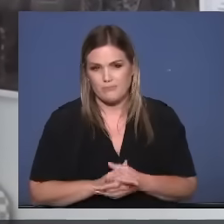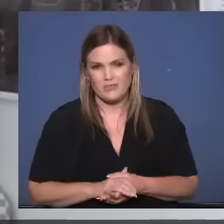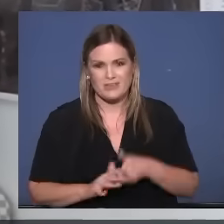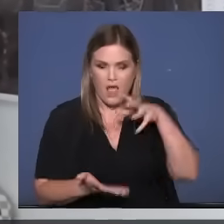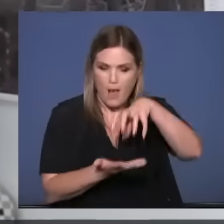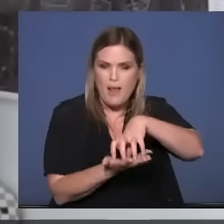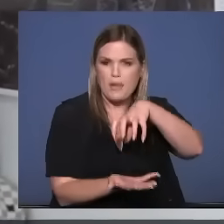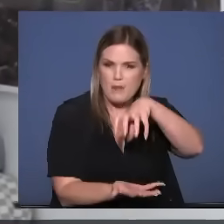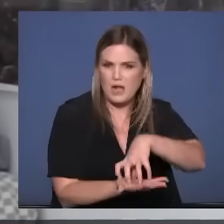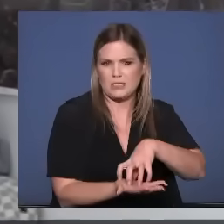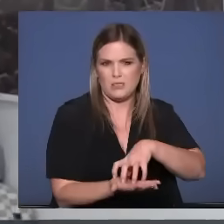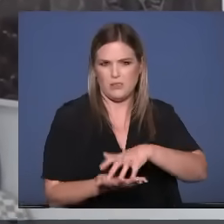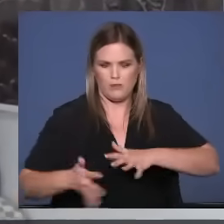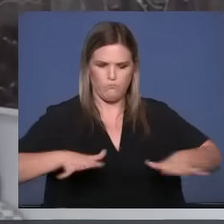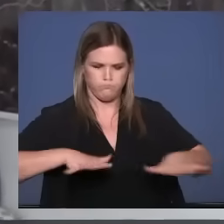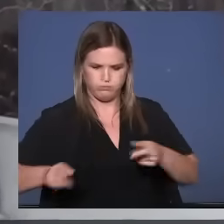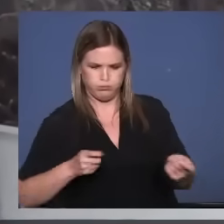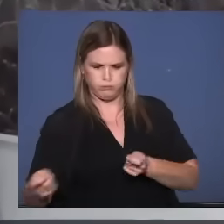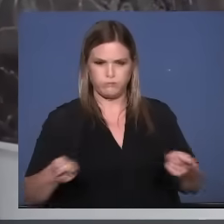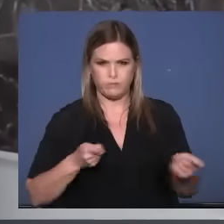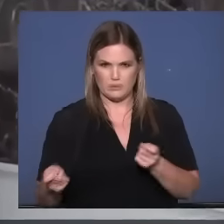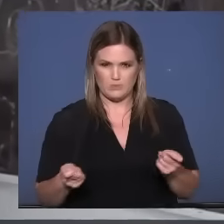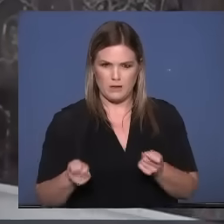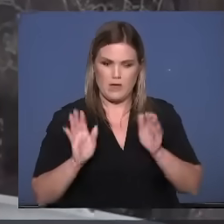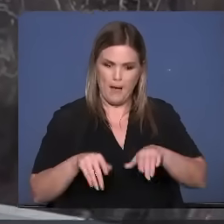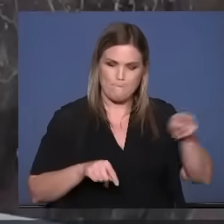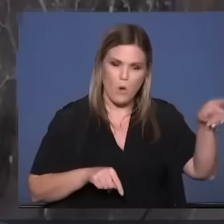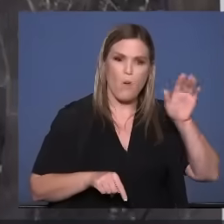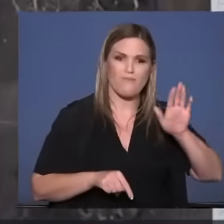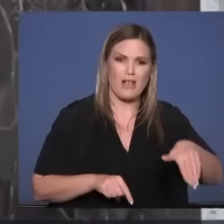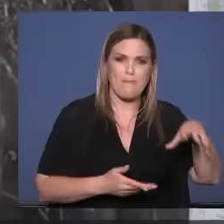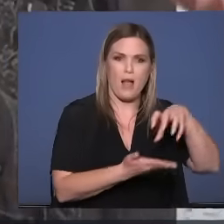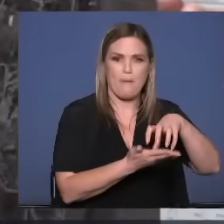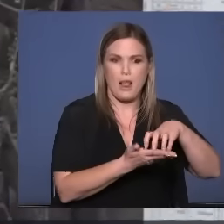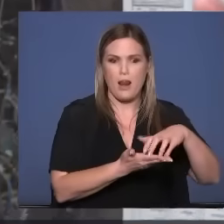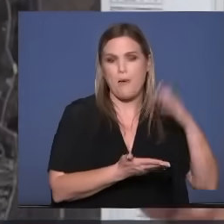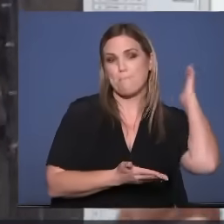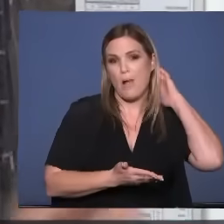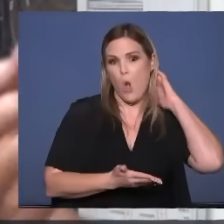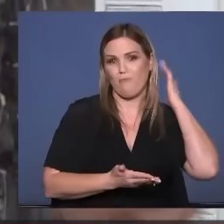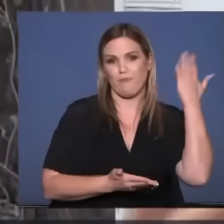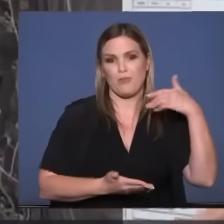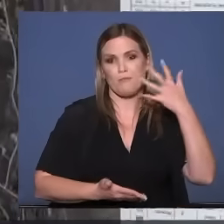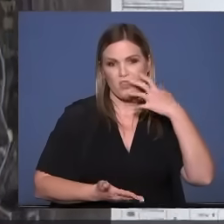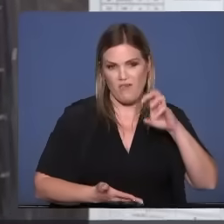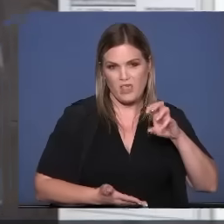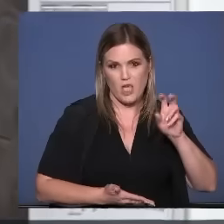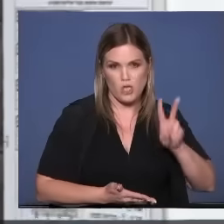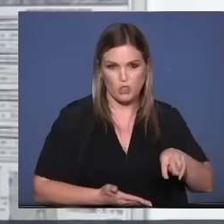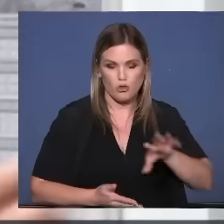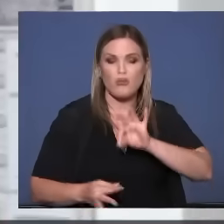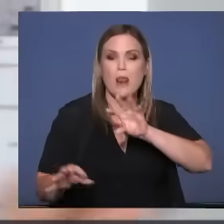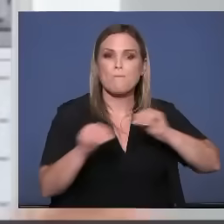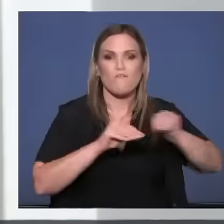אנחנו מנהלים את כל את כל מה שקורה גם פה וגם דרך אגב בחמל בעורף בטבריה יש לנו חמל בטבריה למפונים של כל